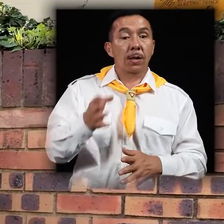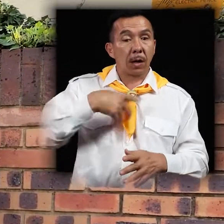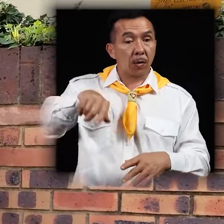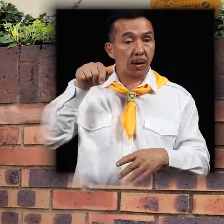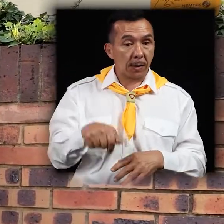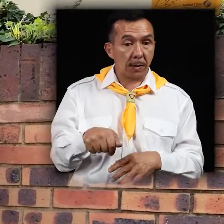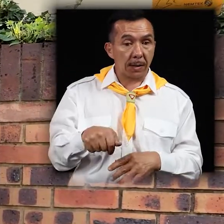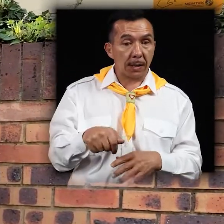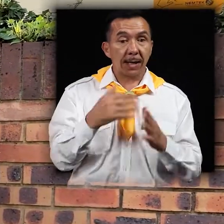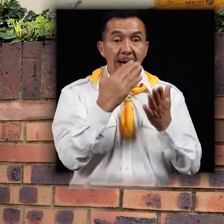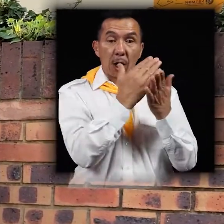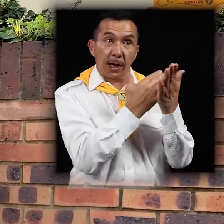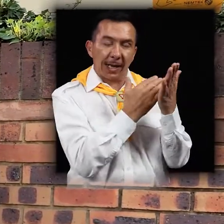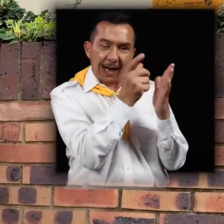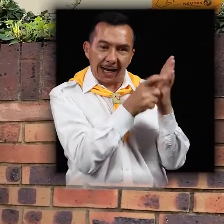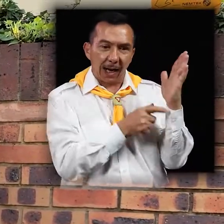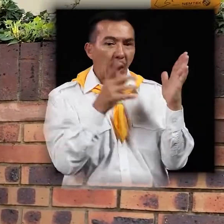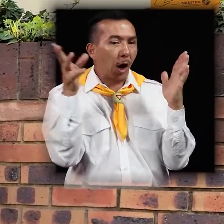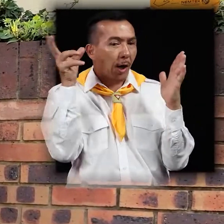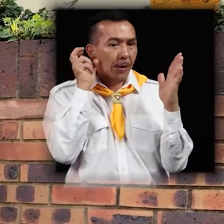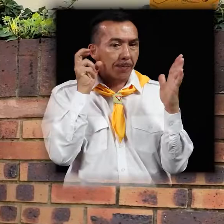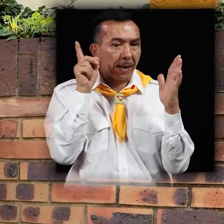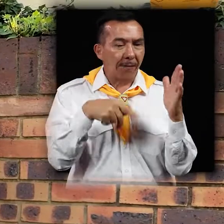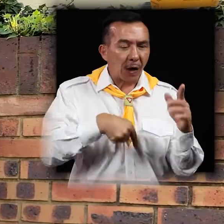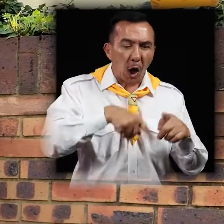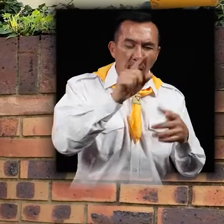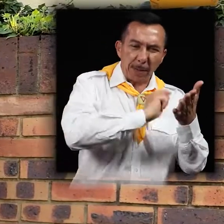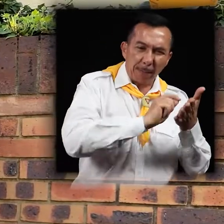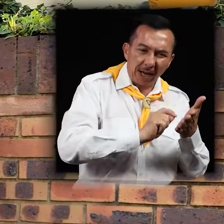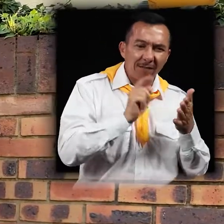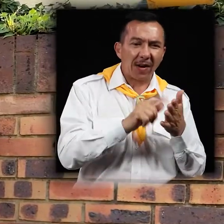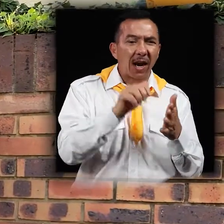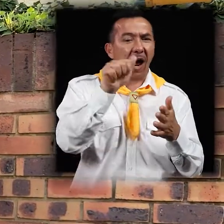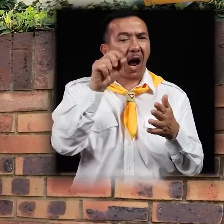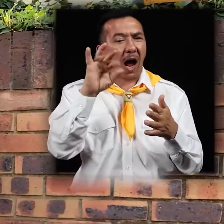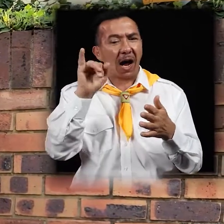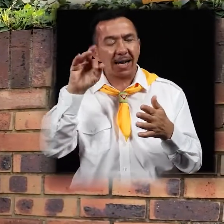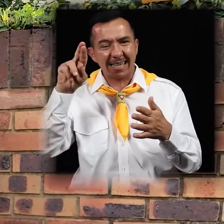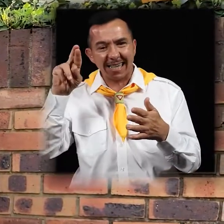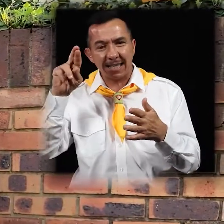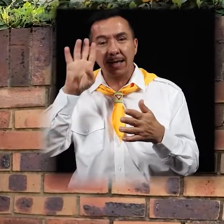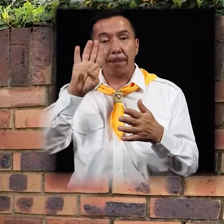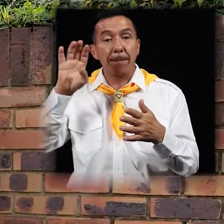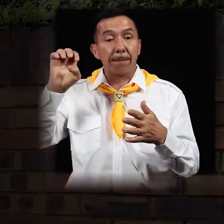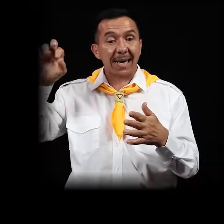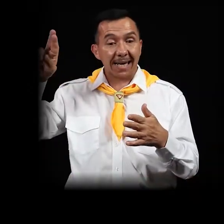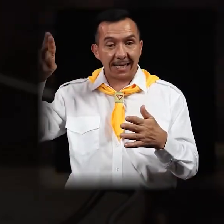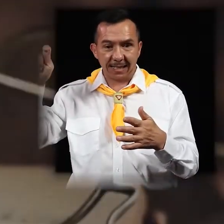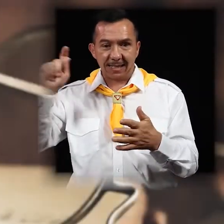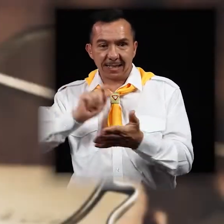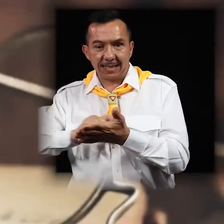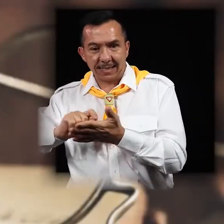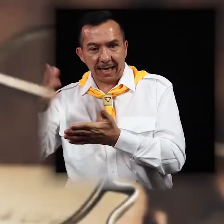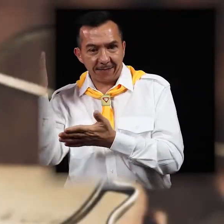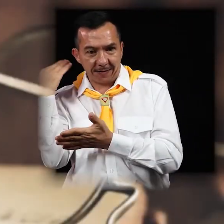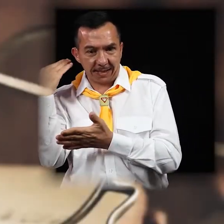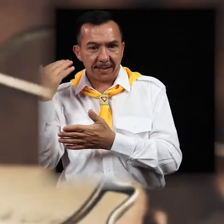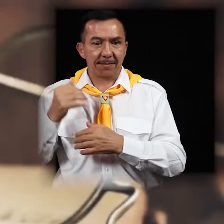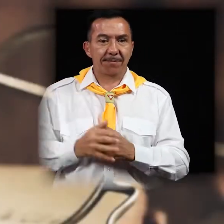Ons gaan nou na 'n gedig luister wat uit die pen van Adrie Breed geskryf is.